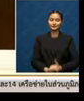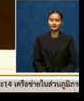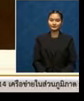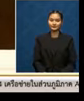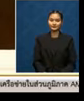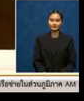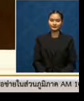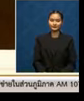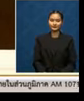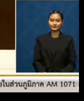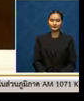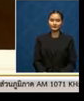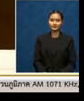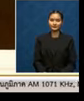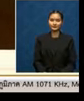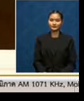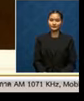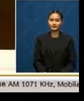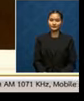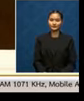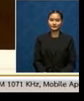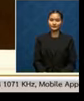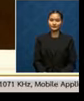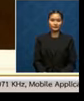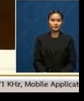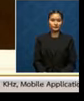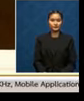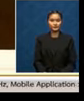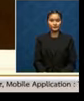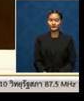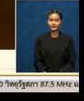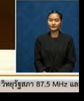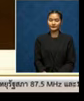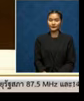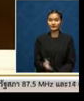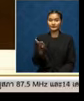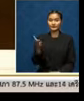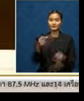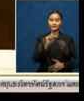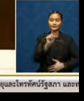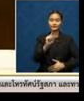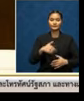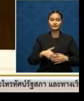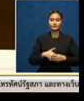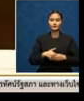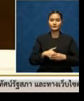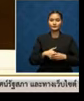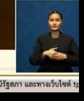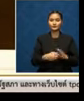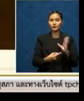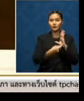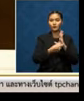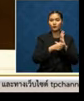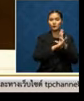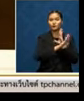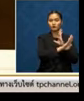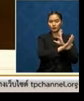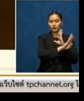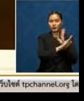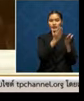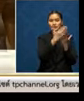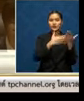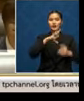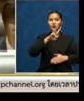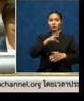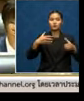จะตกไปอยู่ที่พรรคประชาธิปัตย์เพราะถือว่าเป็นพรรคที่มีเสียงมากที่สุดในฝ่ายค้านเพราะผู้นำฝ่ายค้านไม่ใช่ใช้เสียงข้างมาก